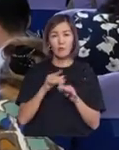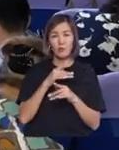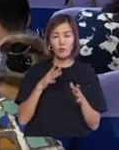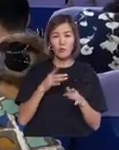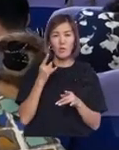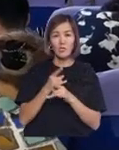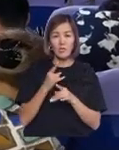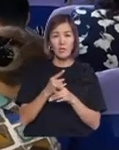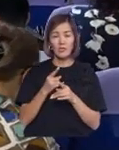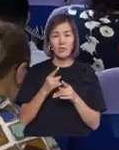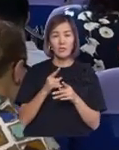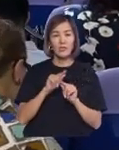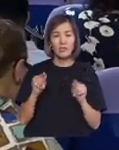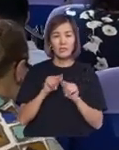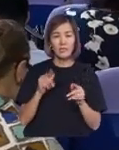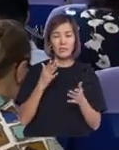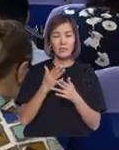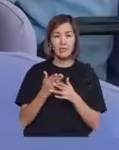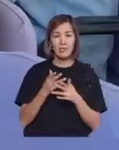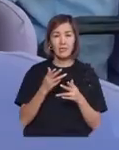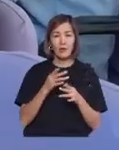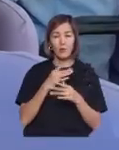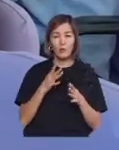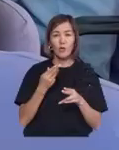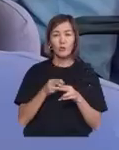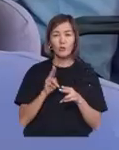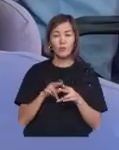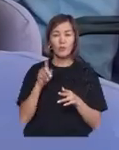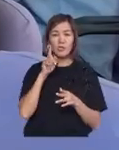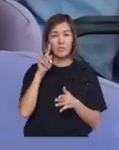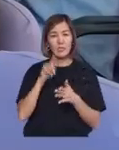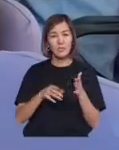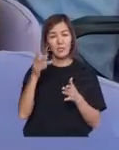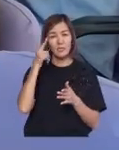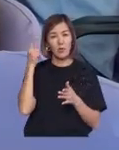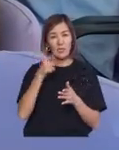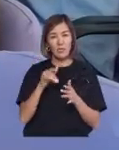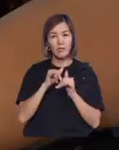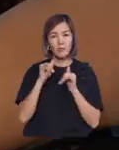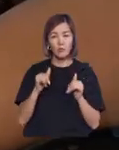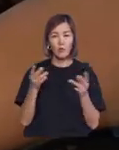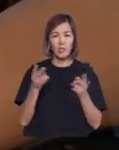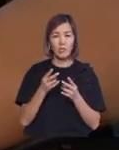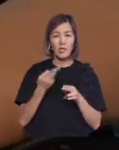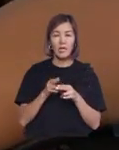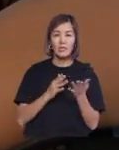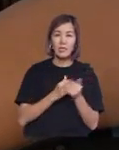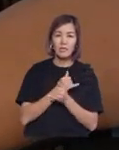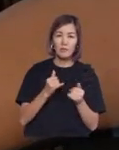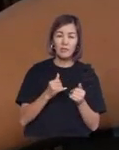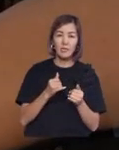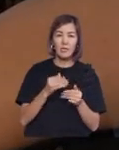көп, жалған ақпараттарды насихаттайтындар да аз емес. Сол себепті жастар діни сауаттылықты жетілдіріп отыруы қажет. Ал